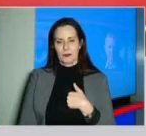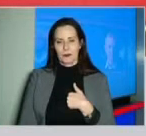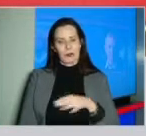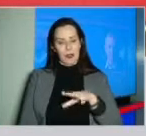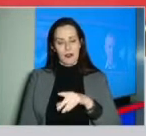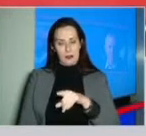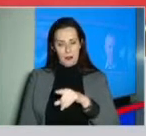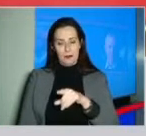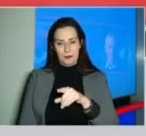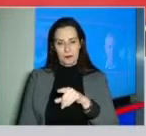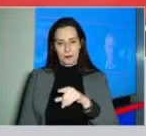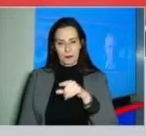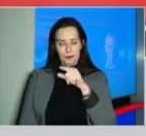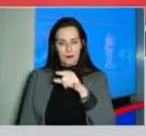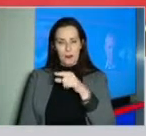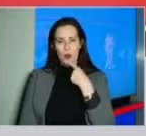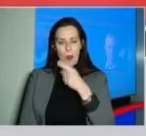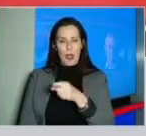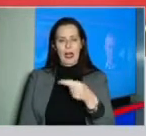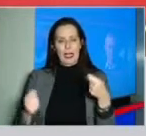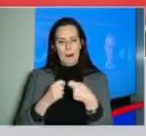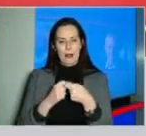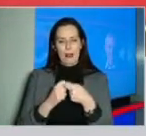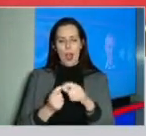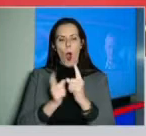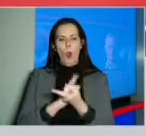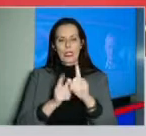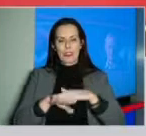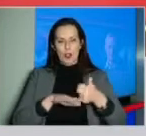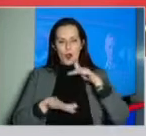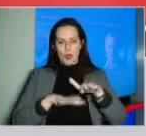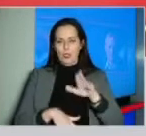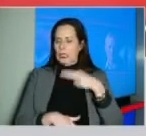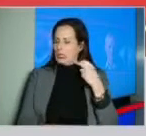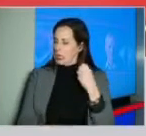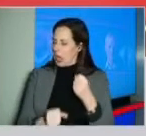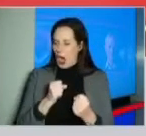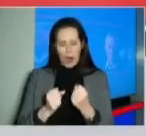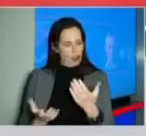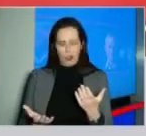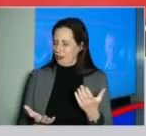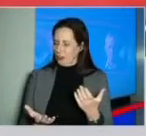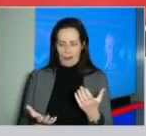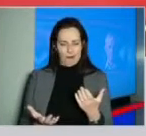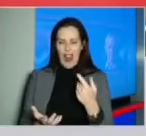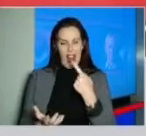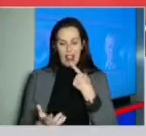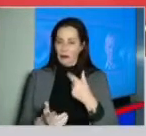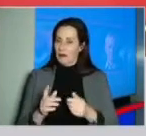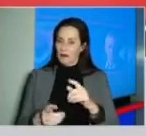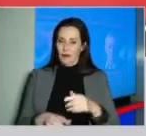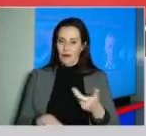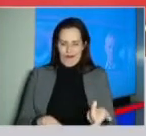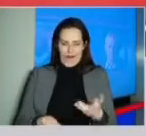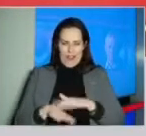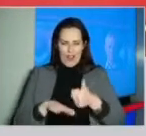מזכיר משהו פה שיניר אמר לגבי הרוטציה. יהיה קשה מאוד למכור רוטציה